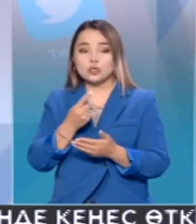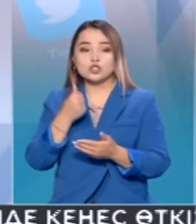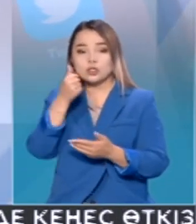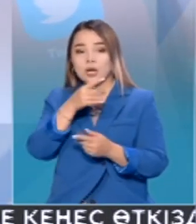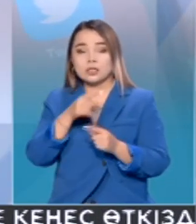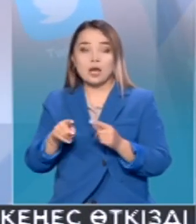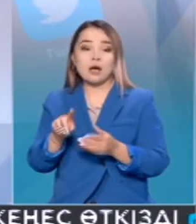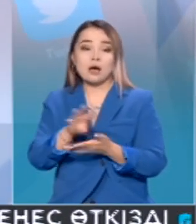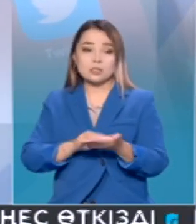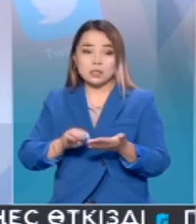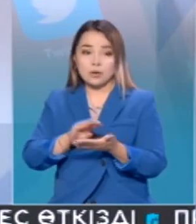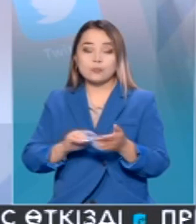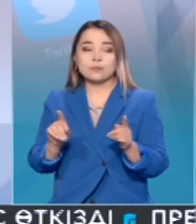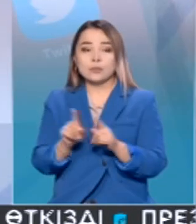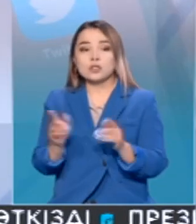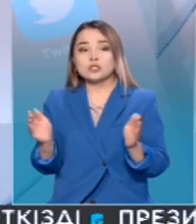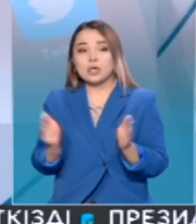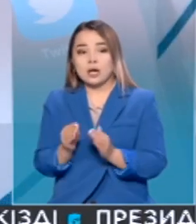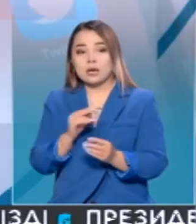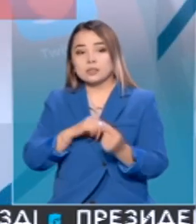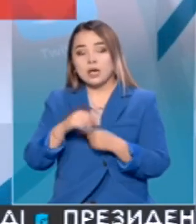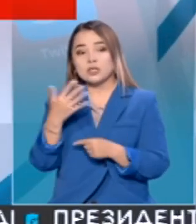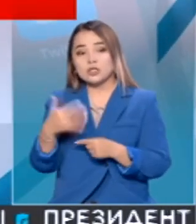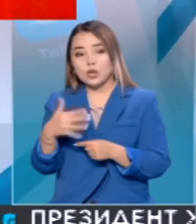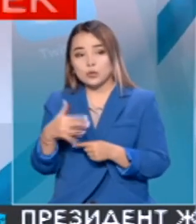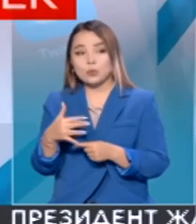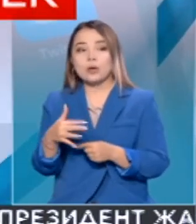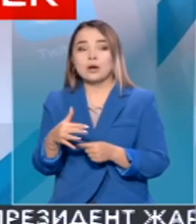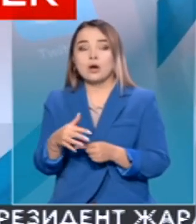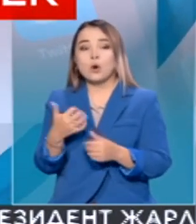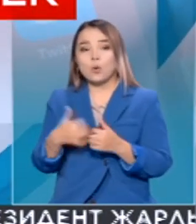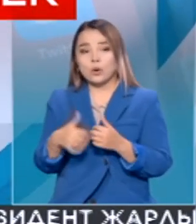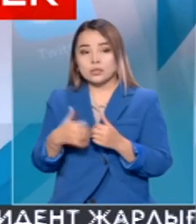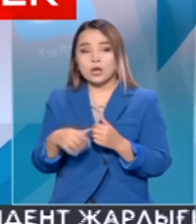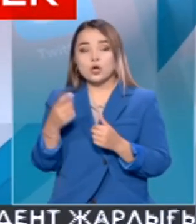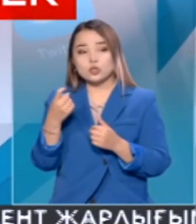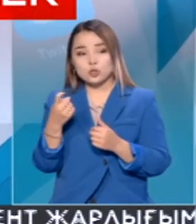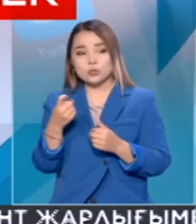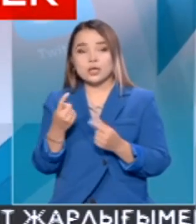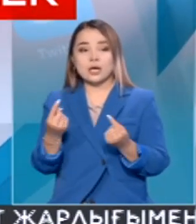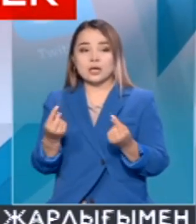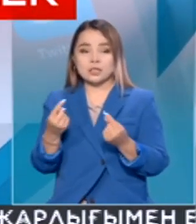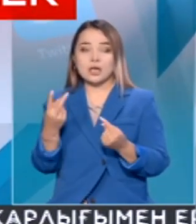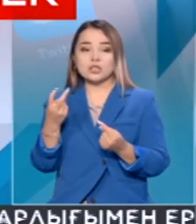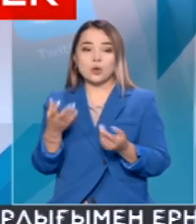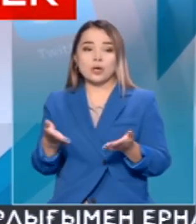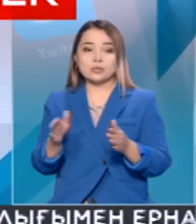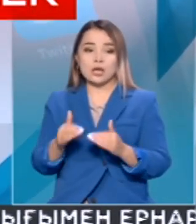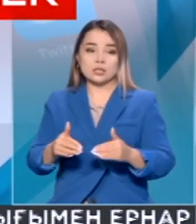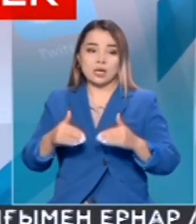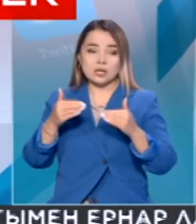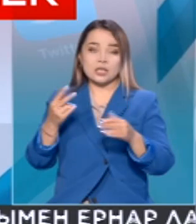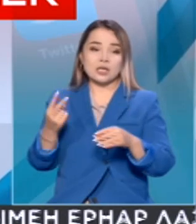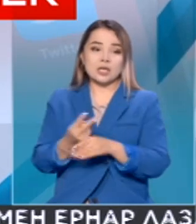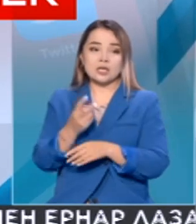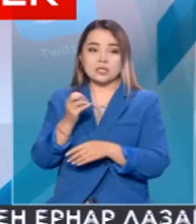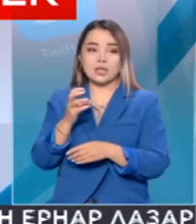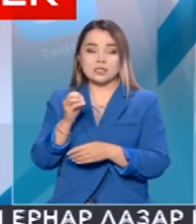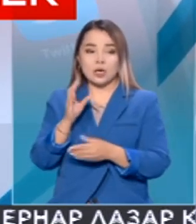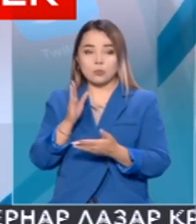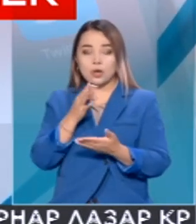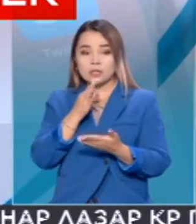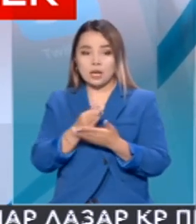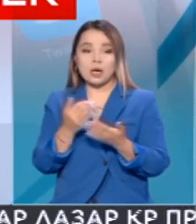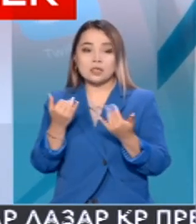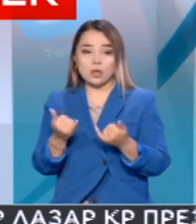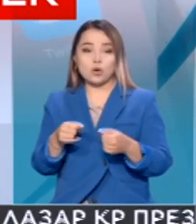әрекеті қайталанса, шағын кәсіпкерліктің өкілі 50 айлық есептік көрсеткіш мөлшерінде айыппұл төлейді. Қалғандардікі екі еселенеді. Құқық